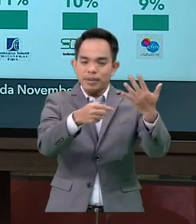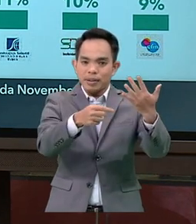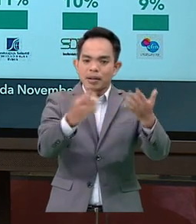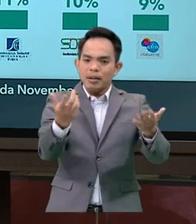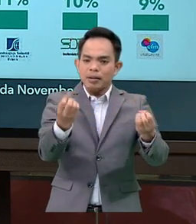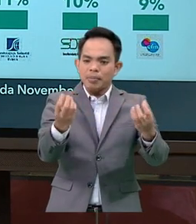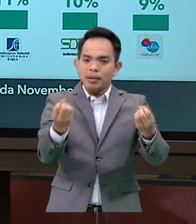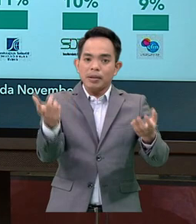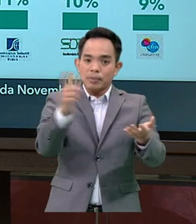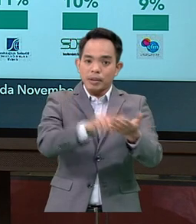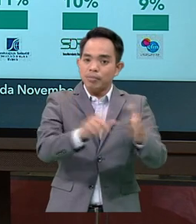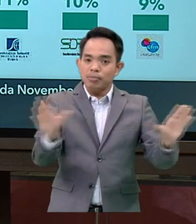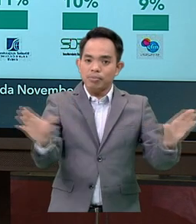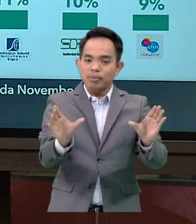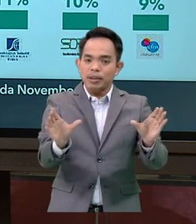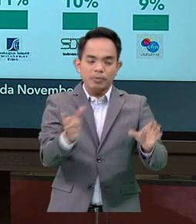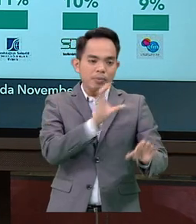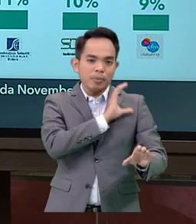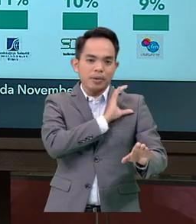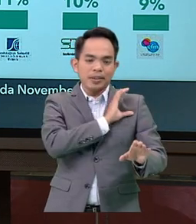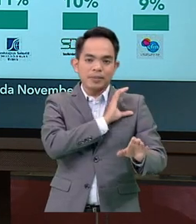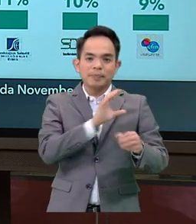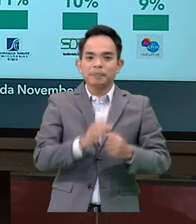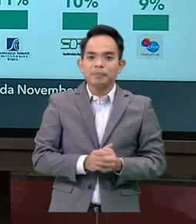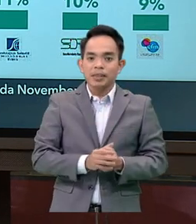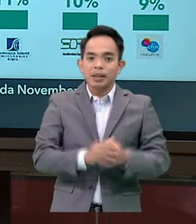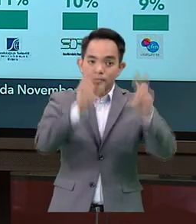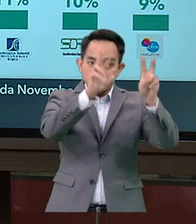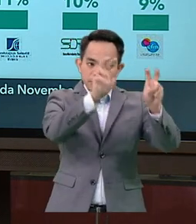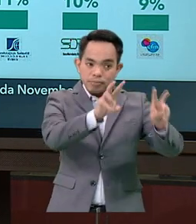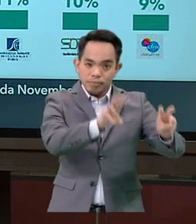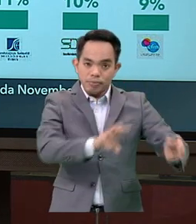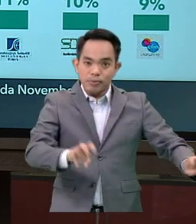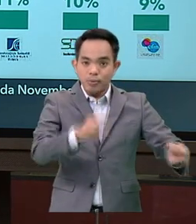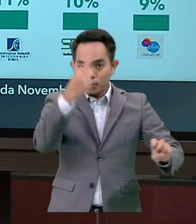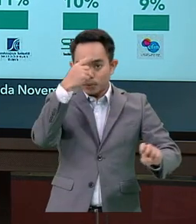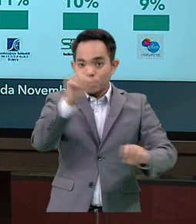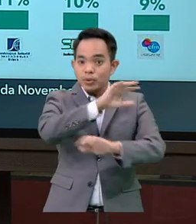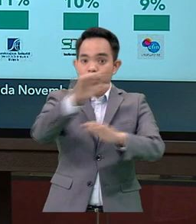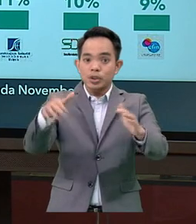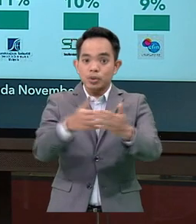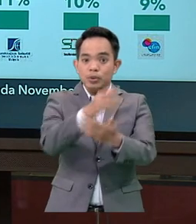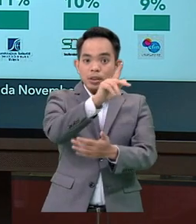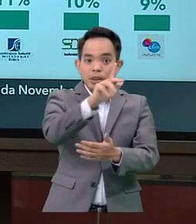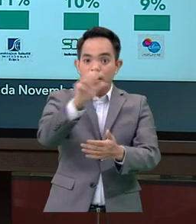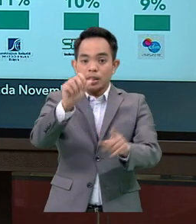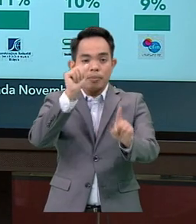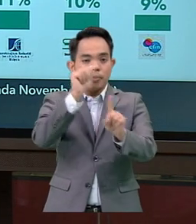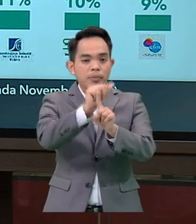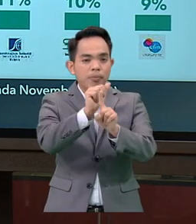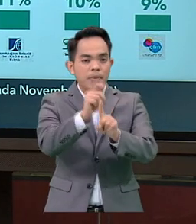laporan dibuat kepada pihak Polis dan itu merupakan antara dapatan-dapatan untuk semua kes penipuan yang berlaku